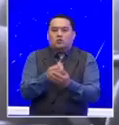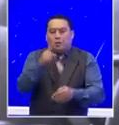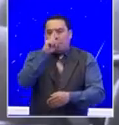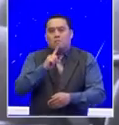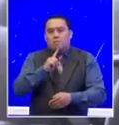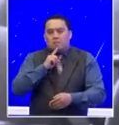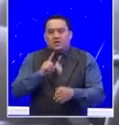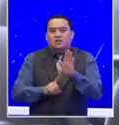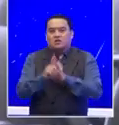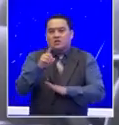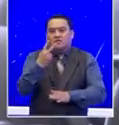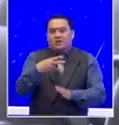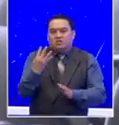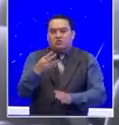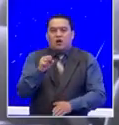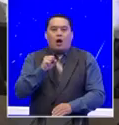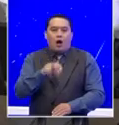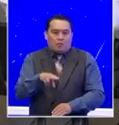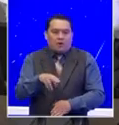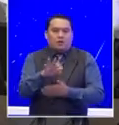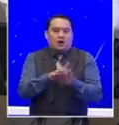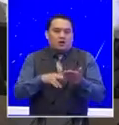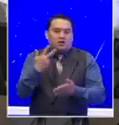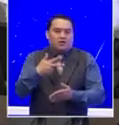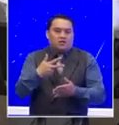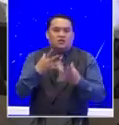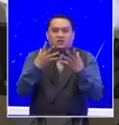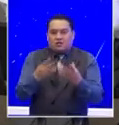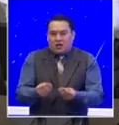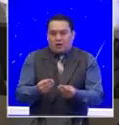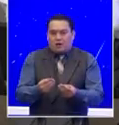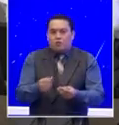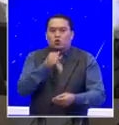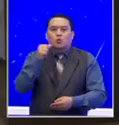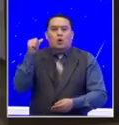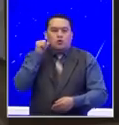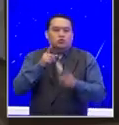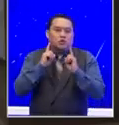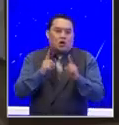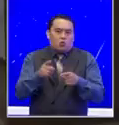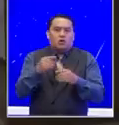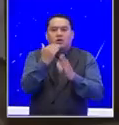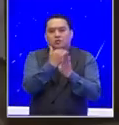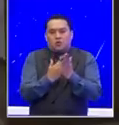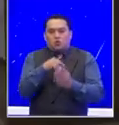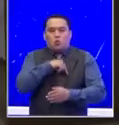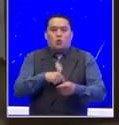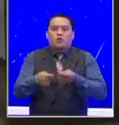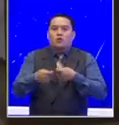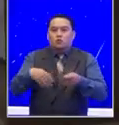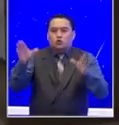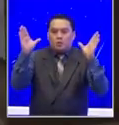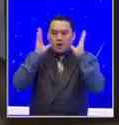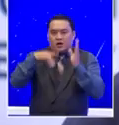месяц Рамадан начнется 24 апреля. Продлится 30 календарных дней, как и в прошлом году, согласно расписанию Духовного